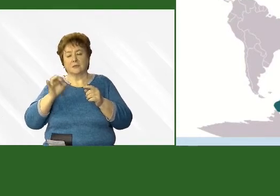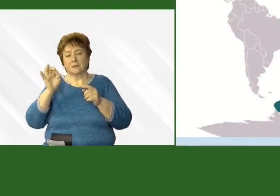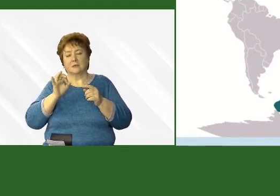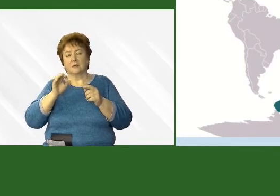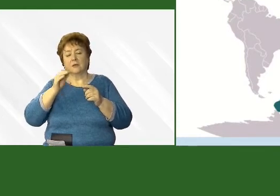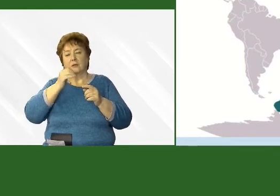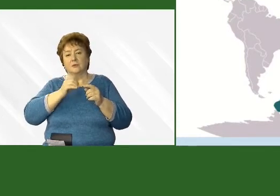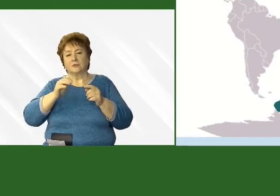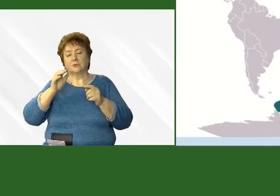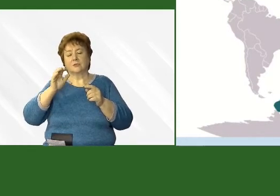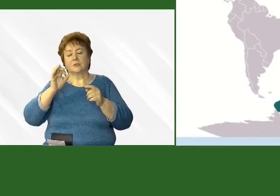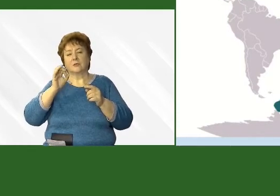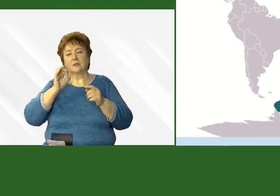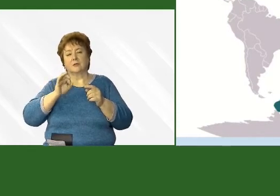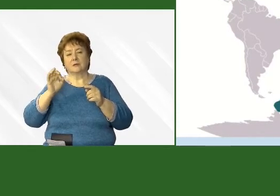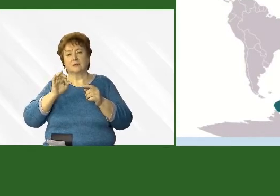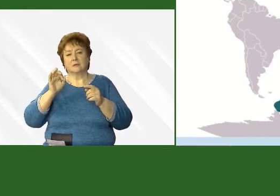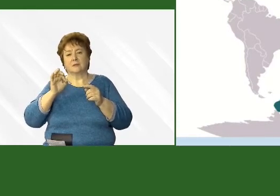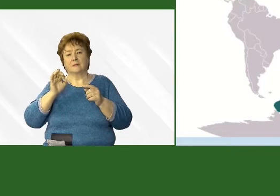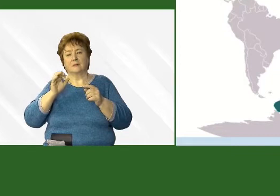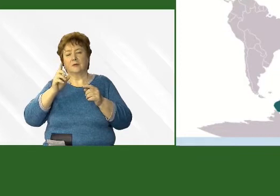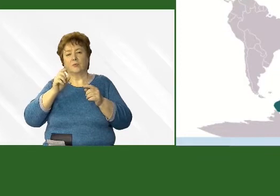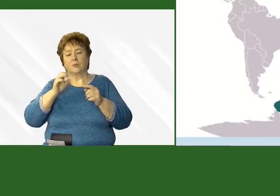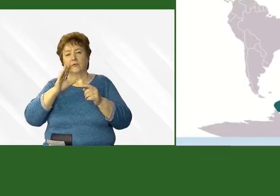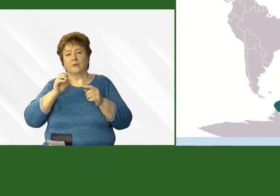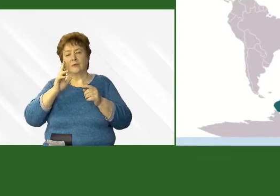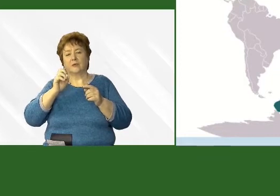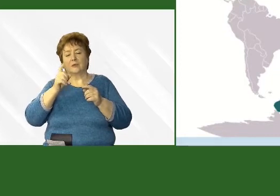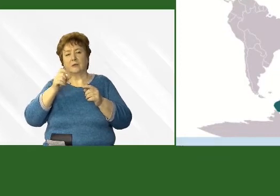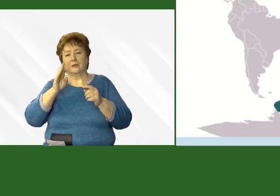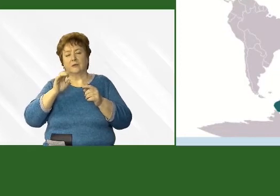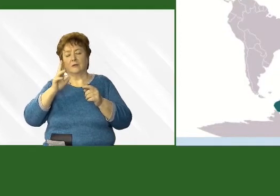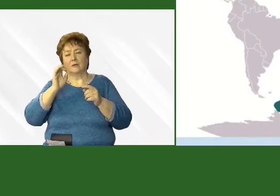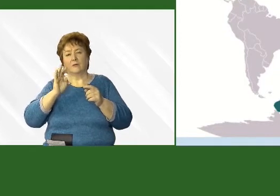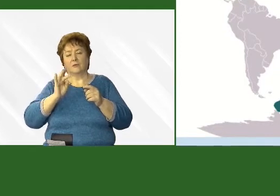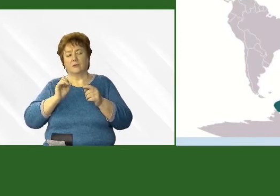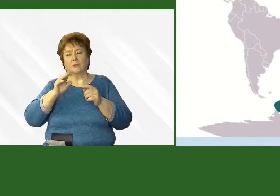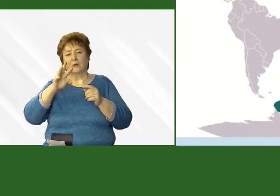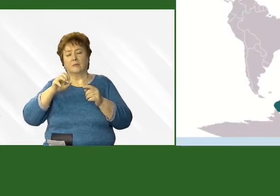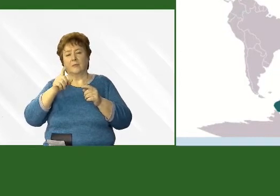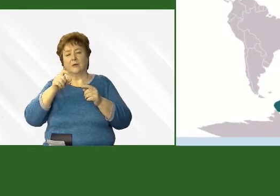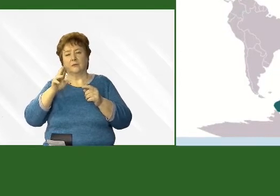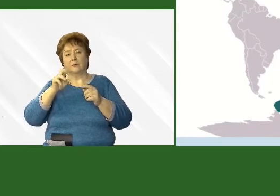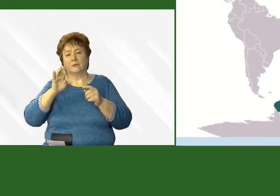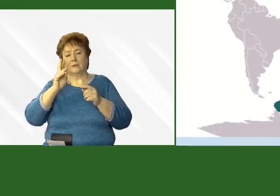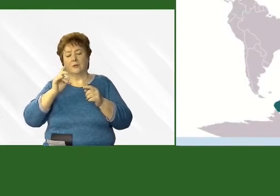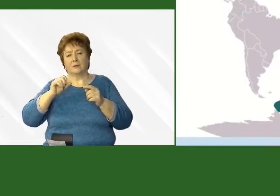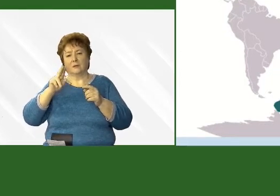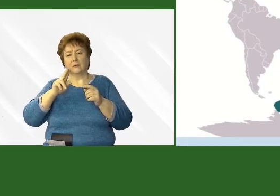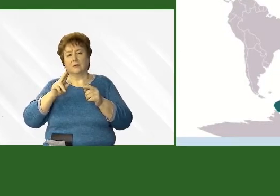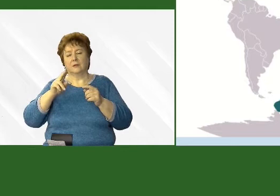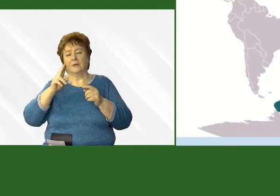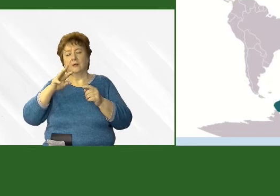Южных Аркнейских островах, на островах Буве, Кергелен, Хёрд, Макдональд, Крозе